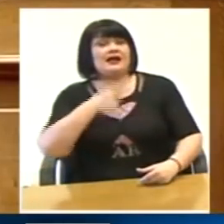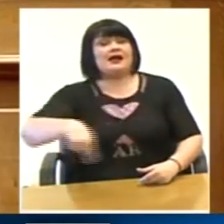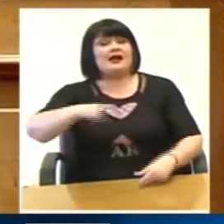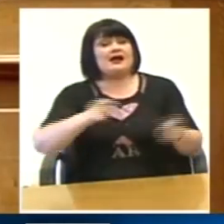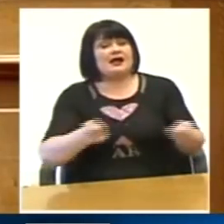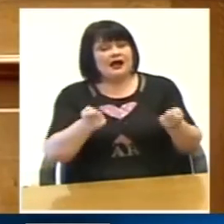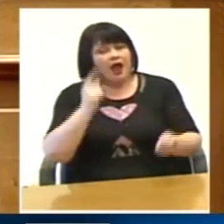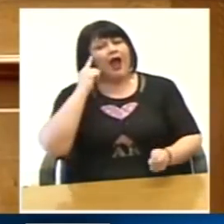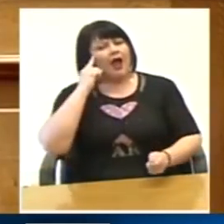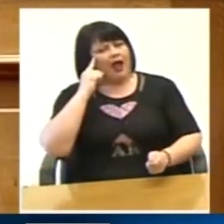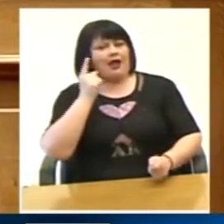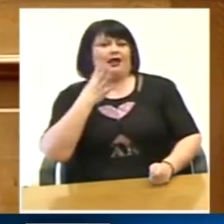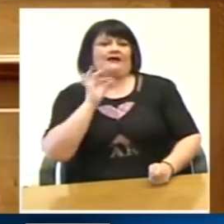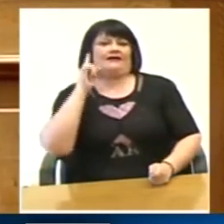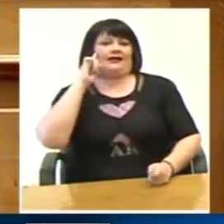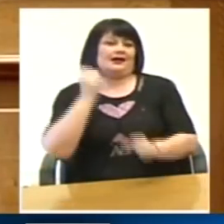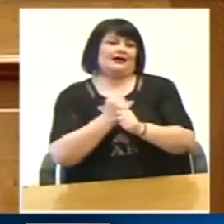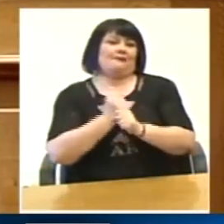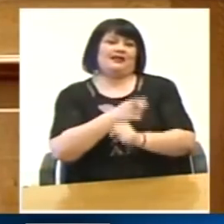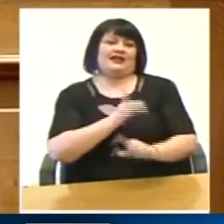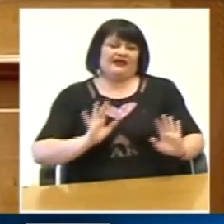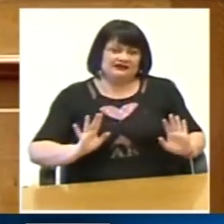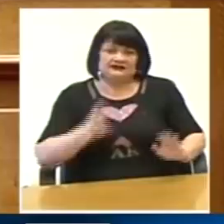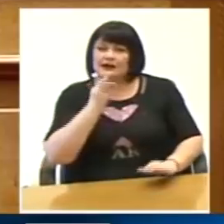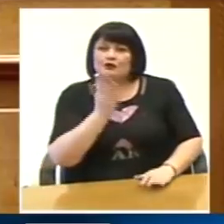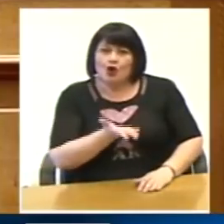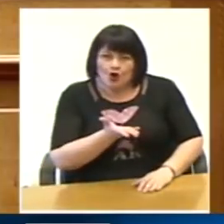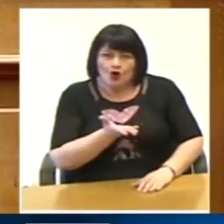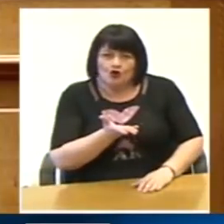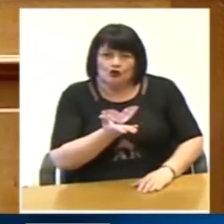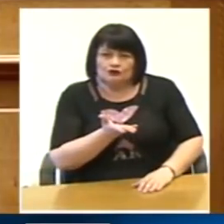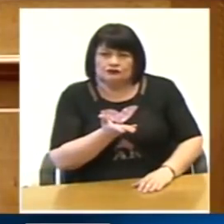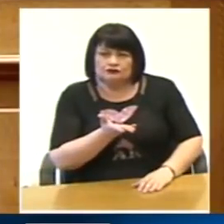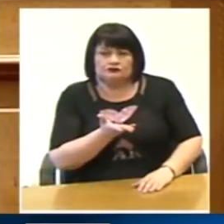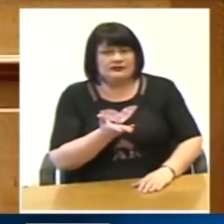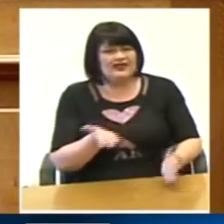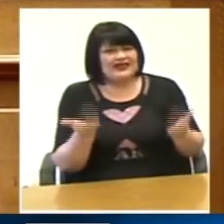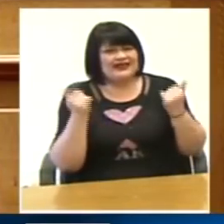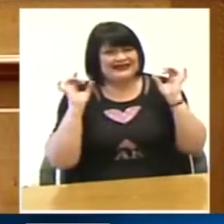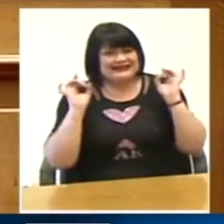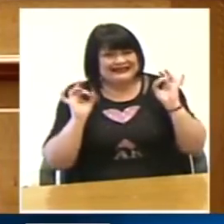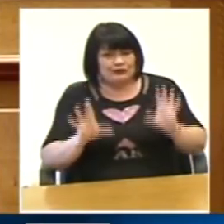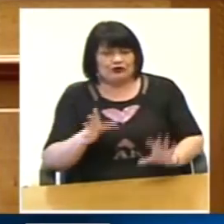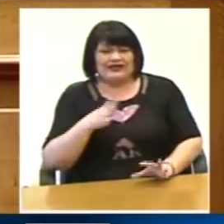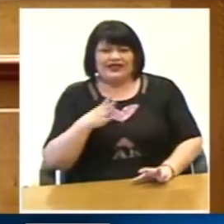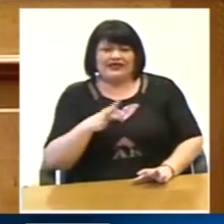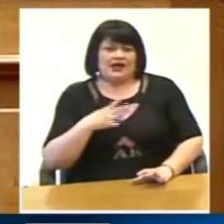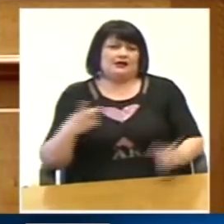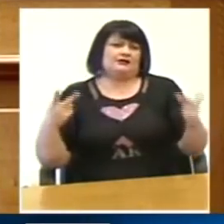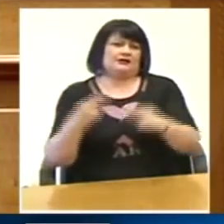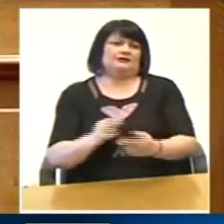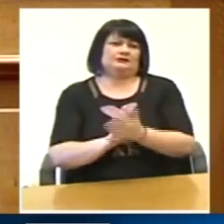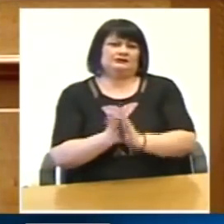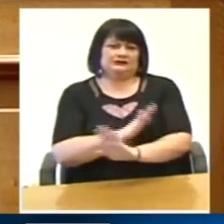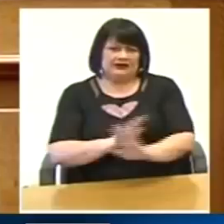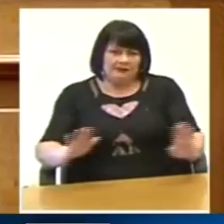εργαζόμενων. Και αυτό γιατί ακριβώς δεν έχει καμία απολύτως διάθεση να σταματήσει και